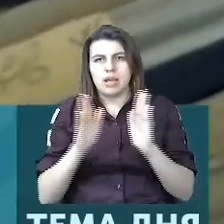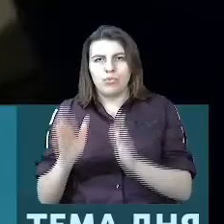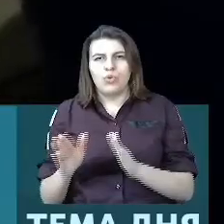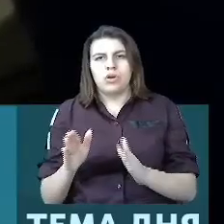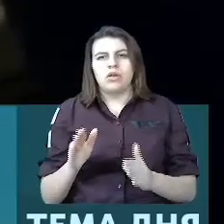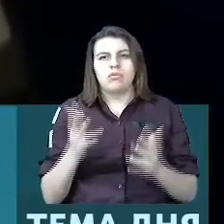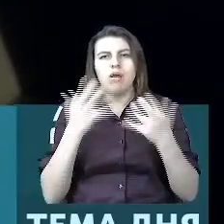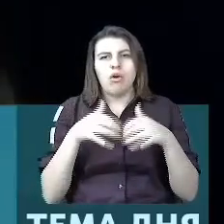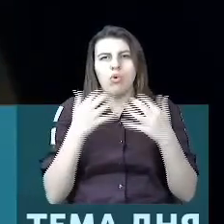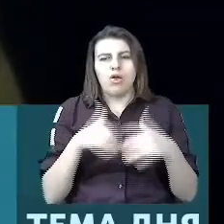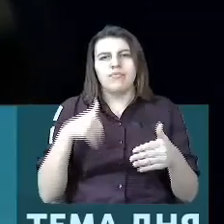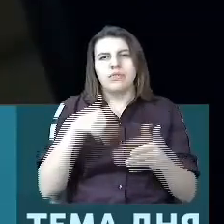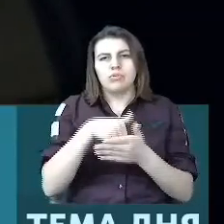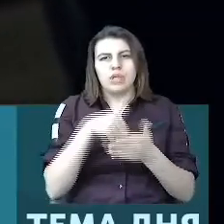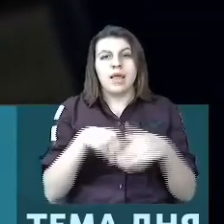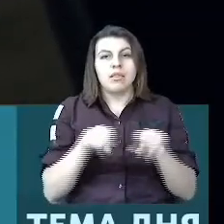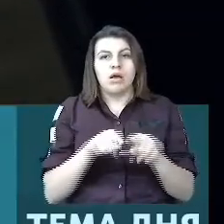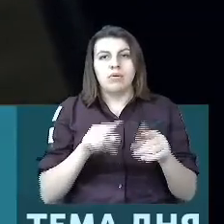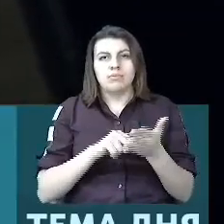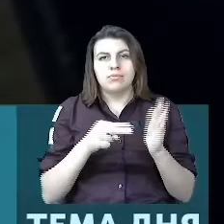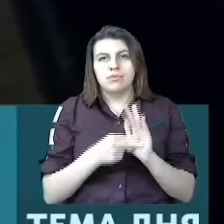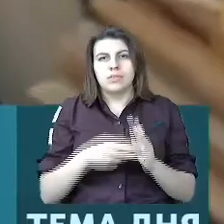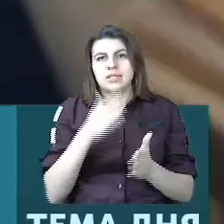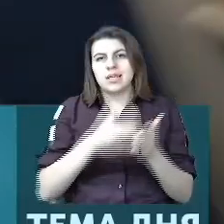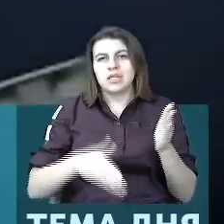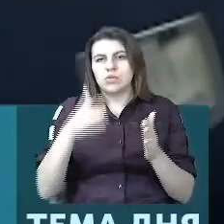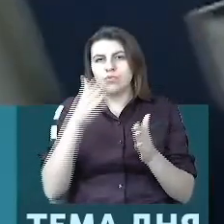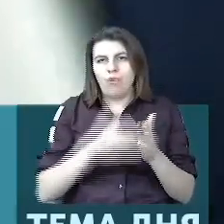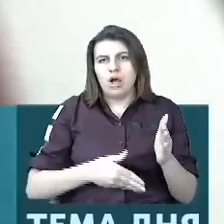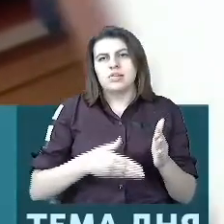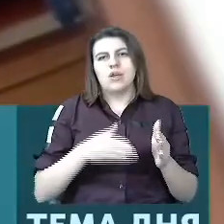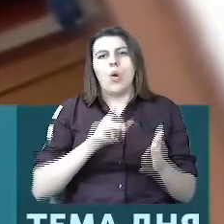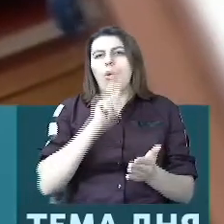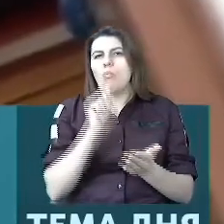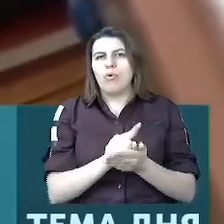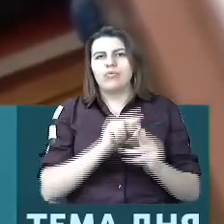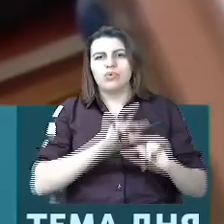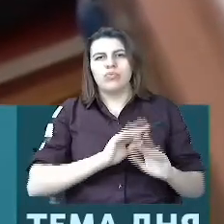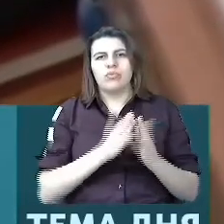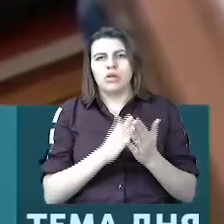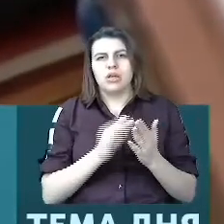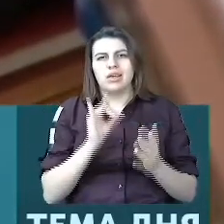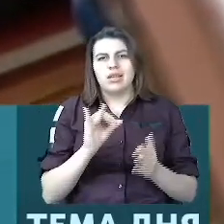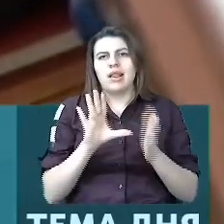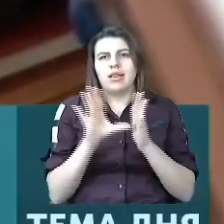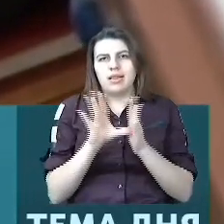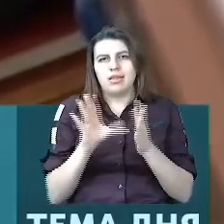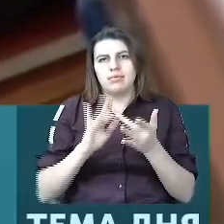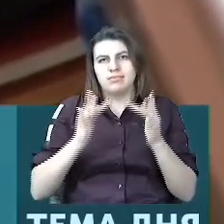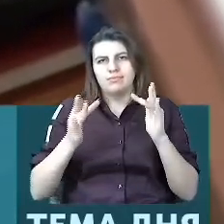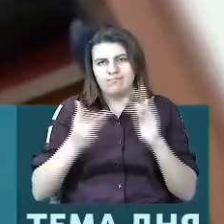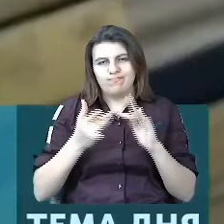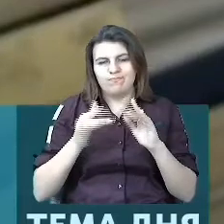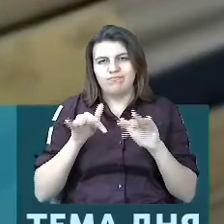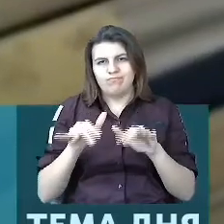Так передбачається скасування обов'язку вести паперову трудову книжку і декларується перехід на електронний облік трудової діяльності